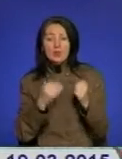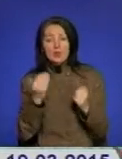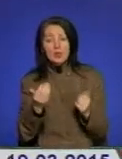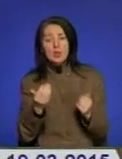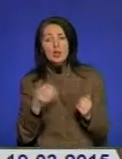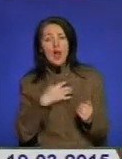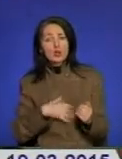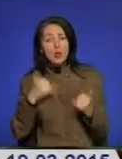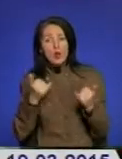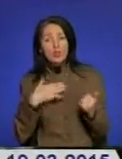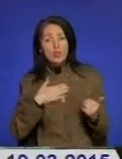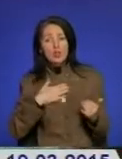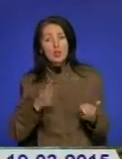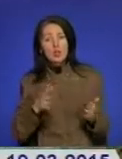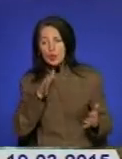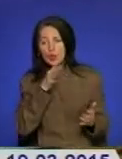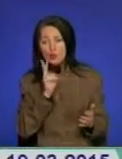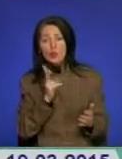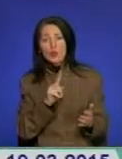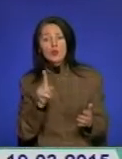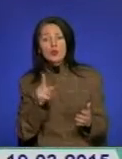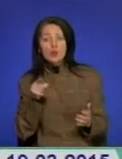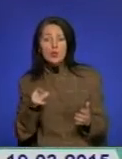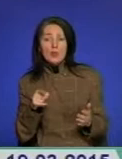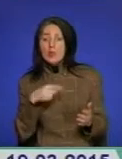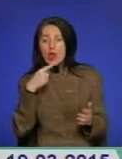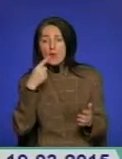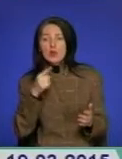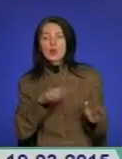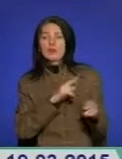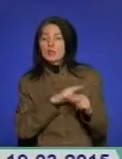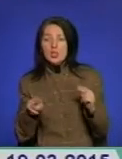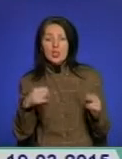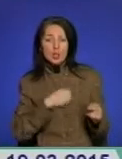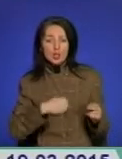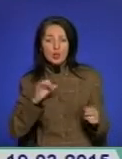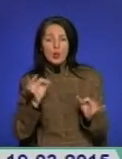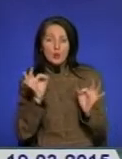часу «І хто б там що кому не говорив, а згине зло, і правда переможе».